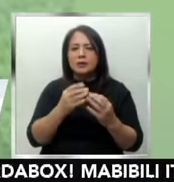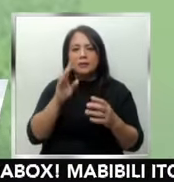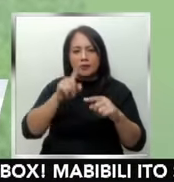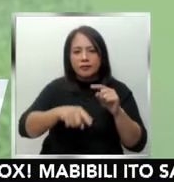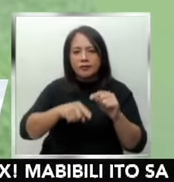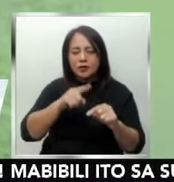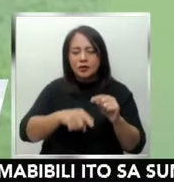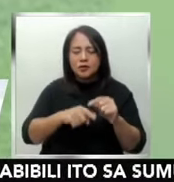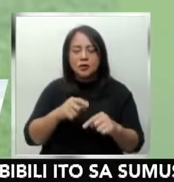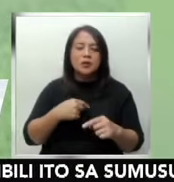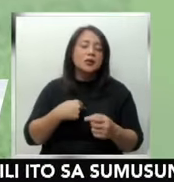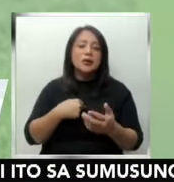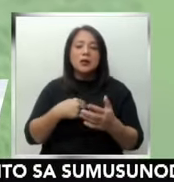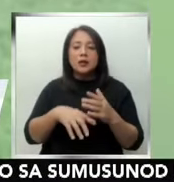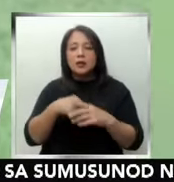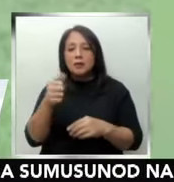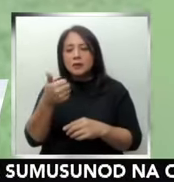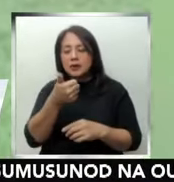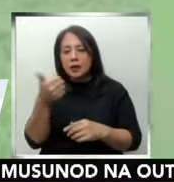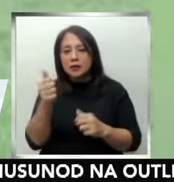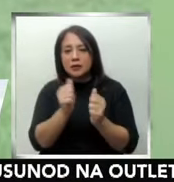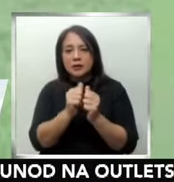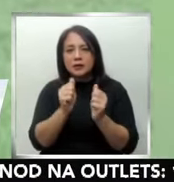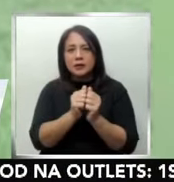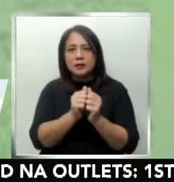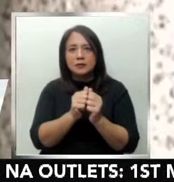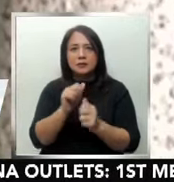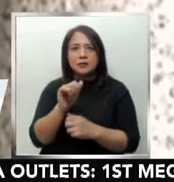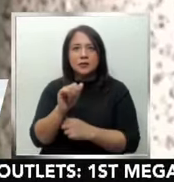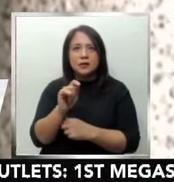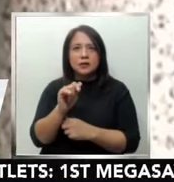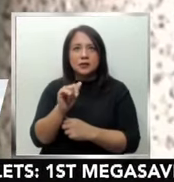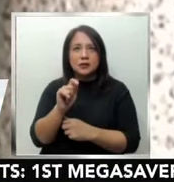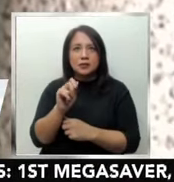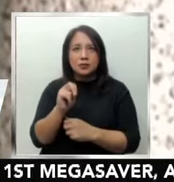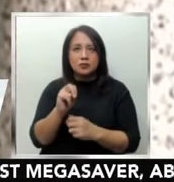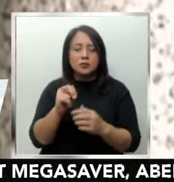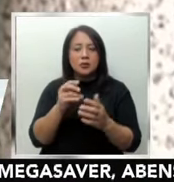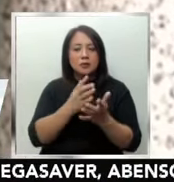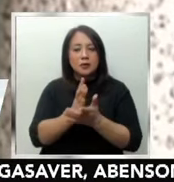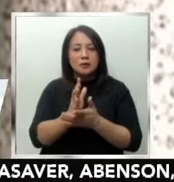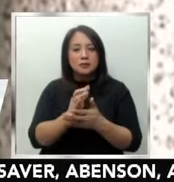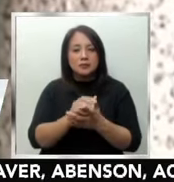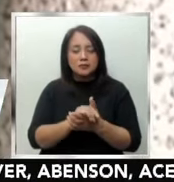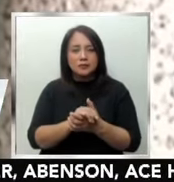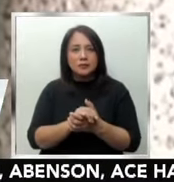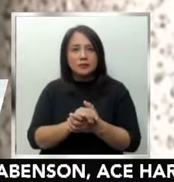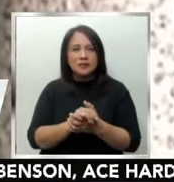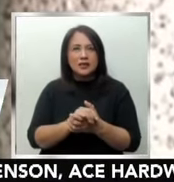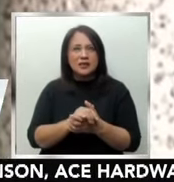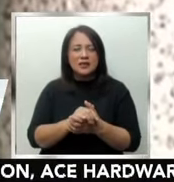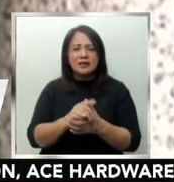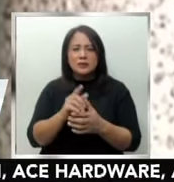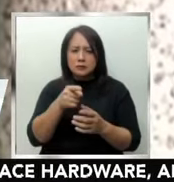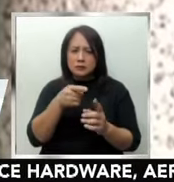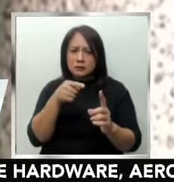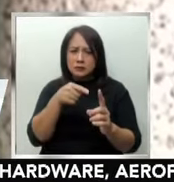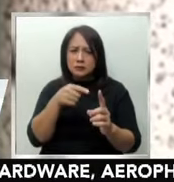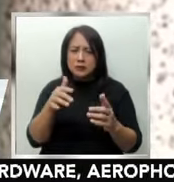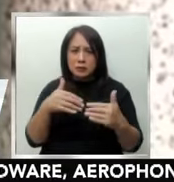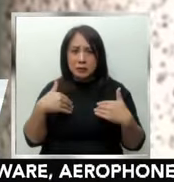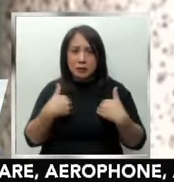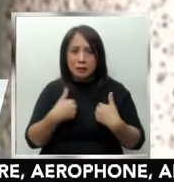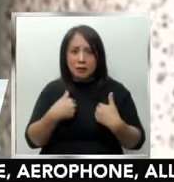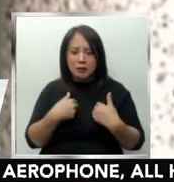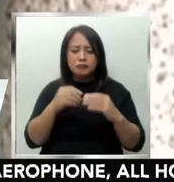rin ang iba pang ang kasama sa initiation rights ng gabing yon para lang isang animal na nilibing basta-basta